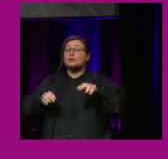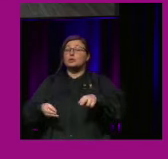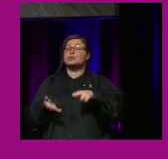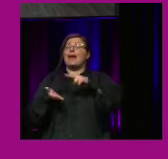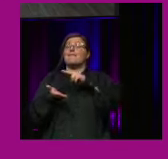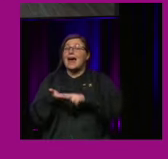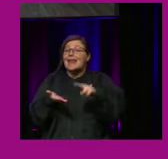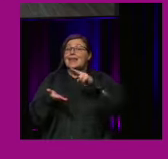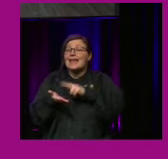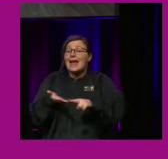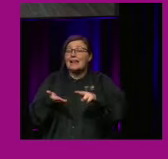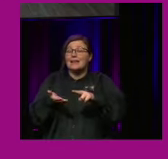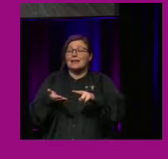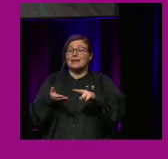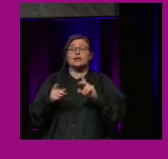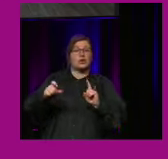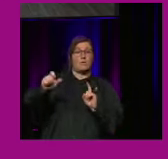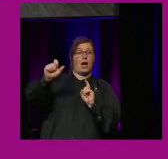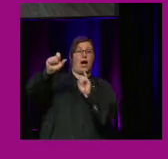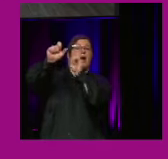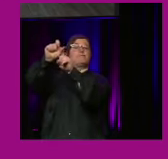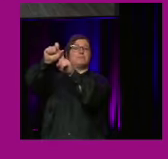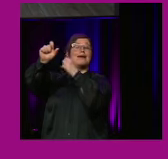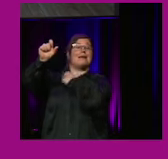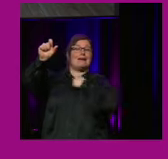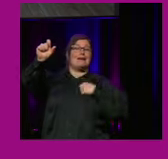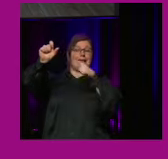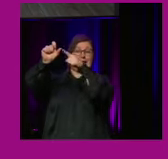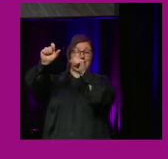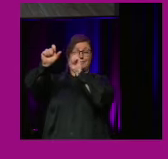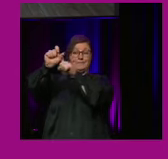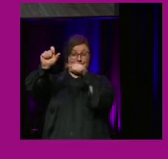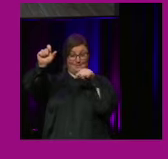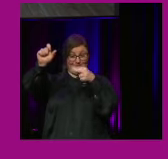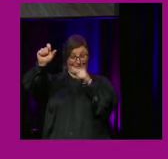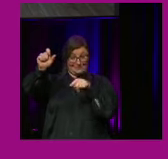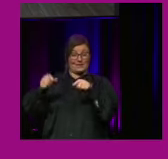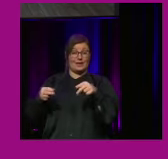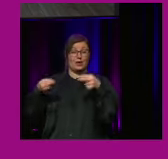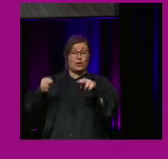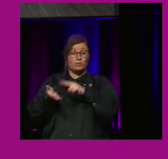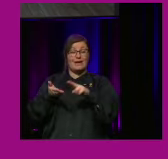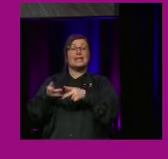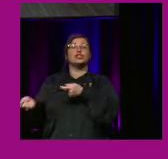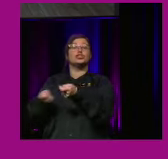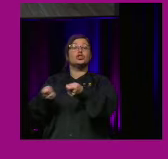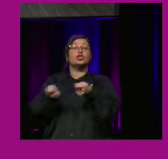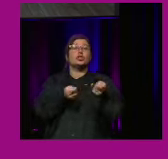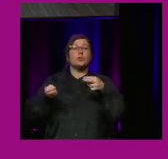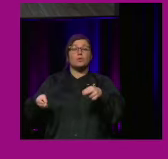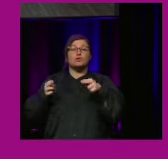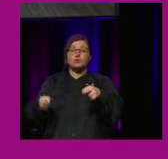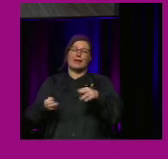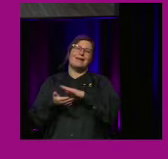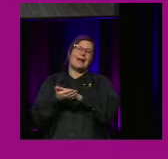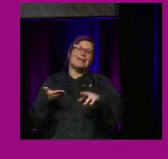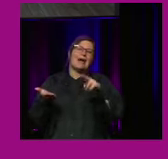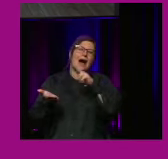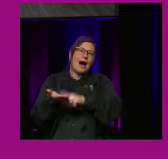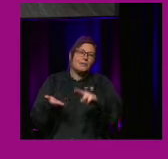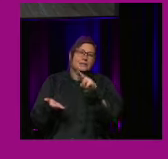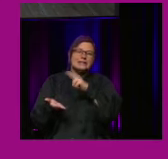som är direkt, ligger direkt under regeringen som styr domstolarna vad gäller administrativt och